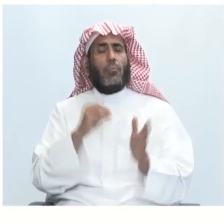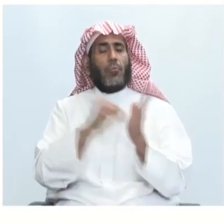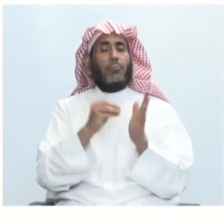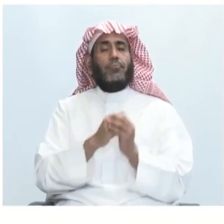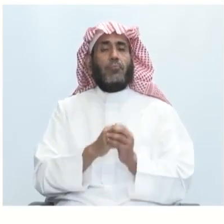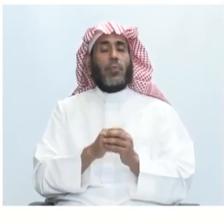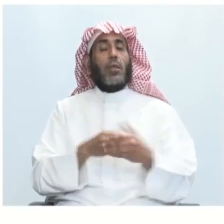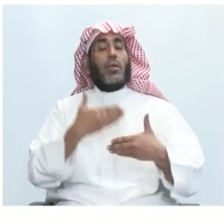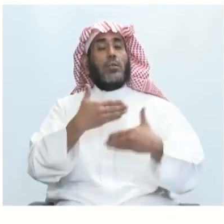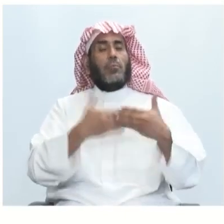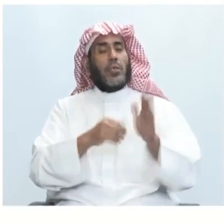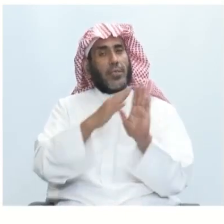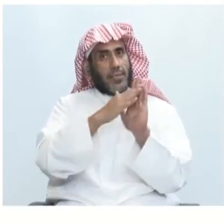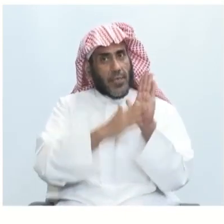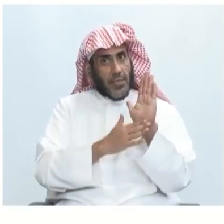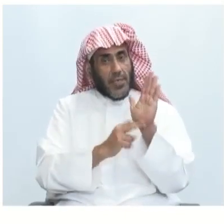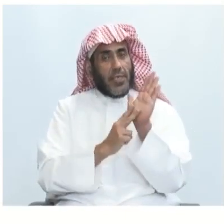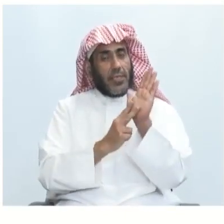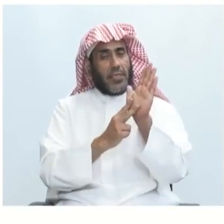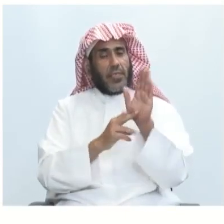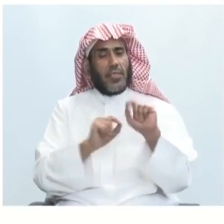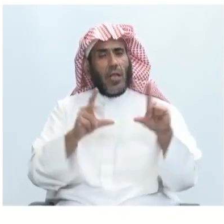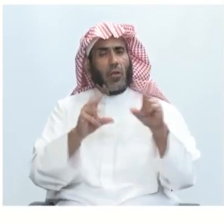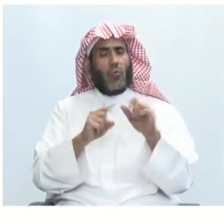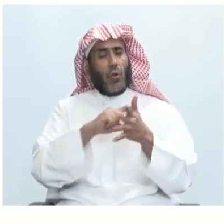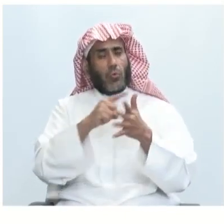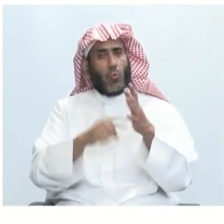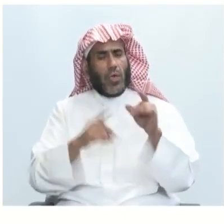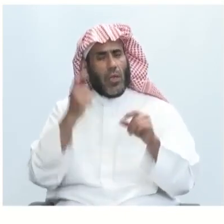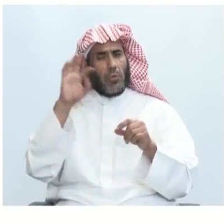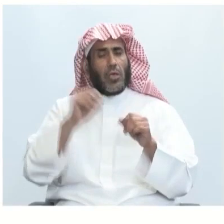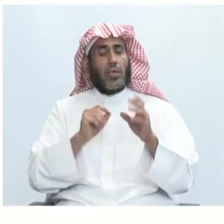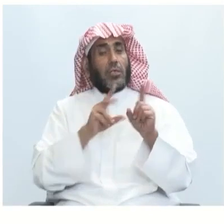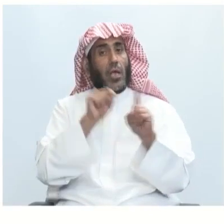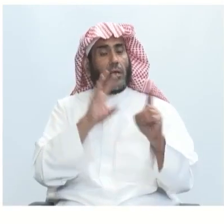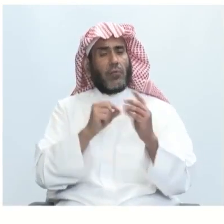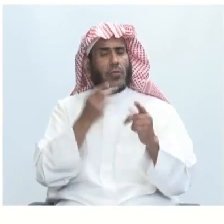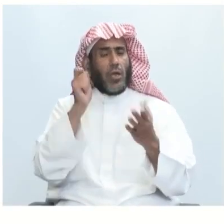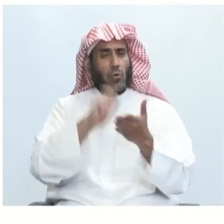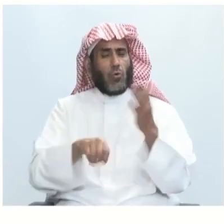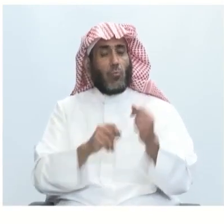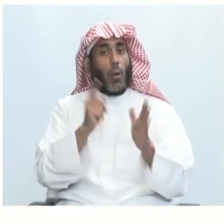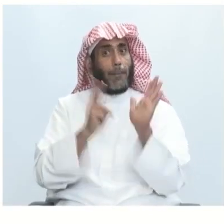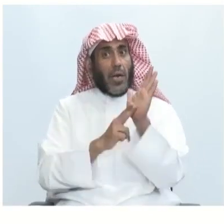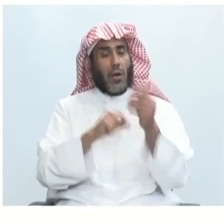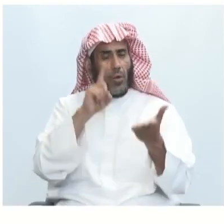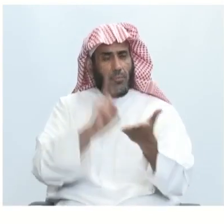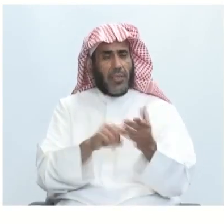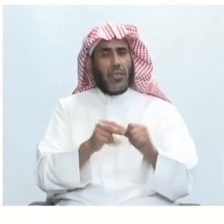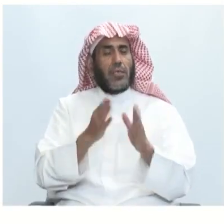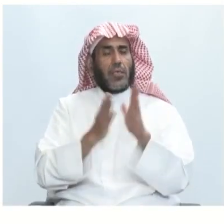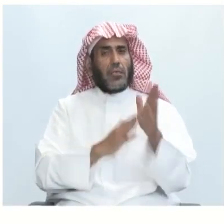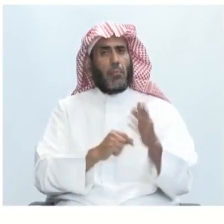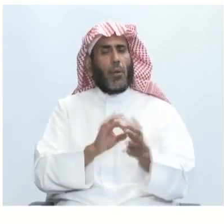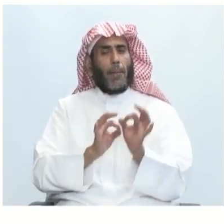ايضا تبني النص الاستدلالي وفق الخطوات المنطقيه التعريف اصدار الحكم البرهنه والاثبات واخيرا تتبع